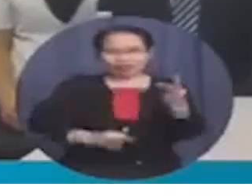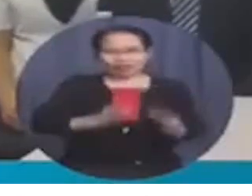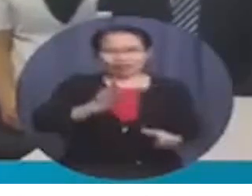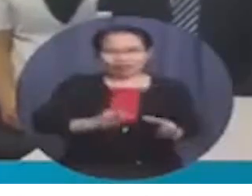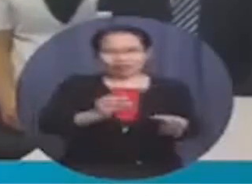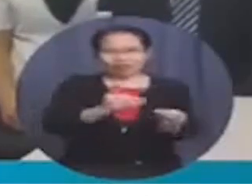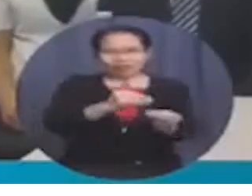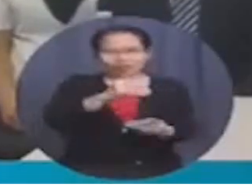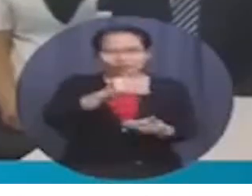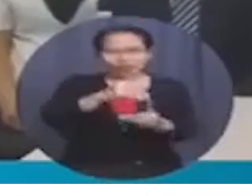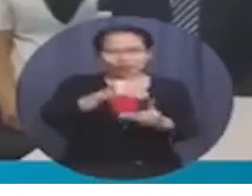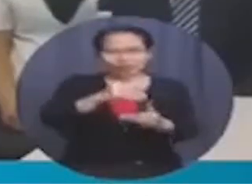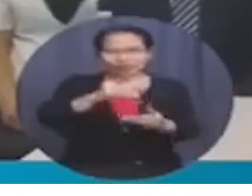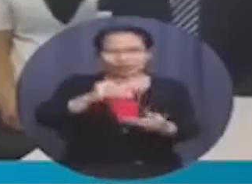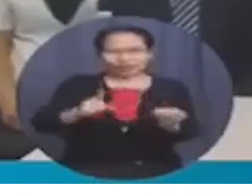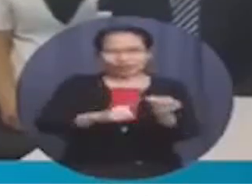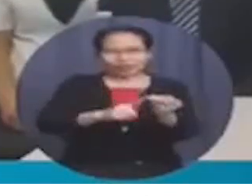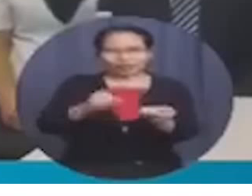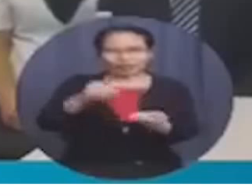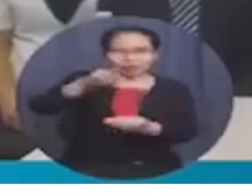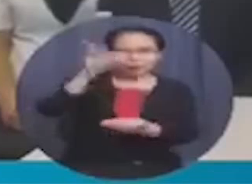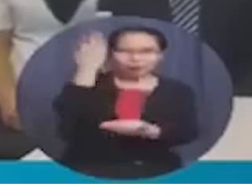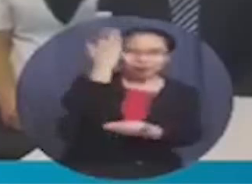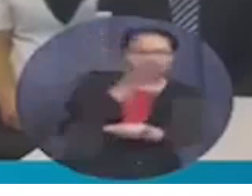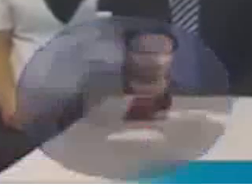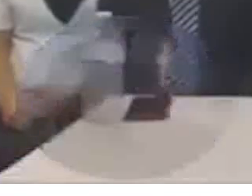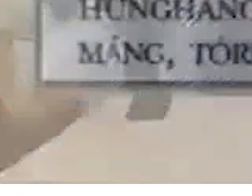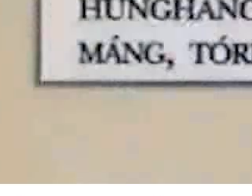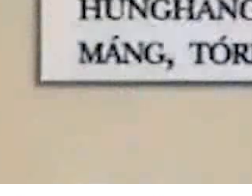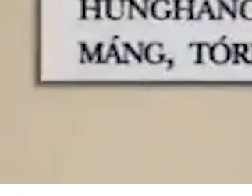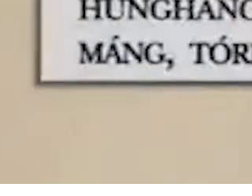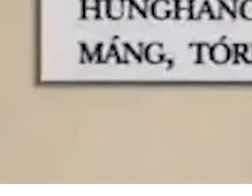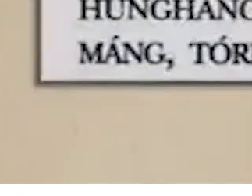atin yung diksyonaryo, hindi kayo. Mga plastic. Basa.